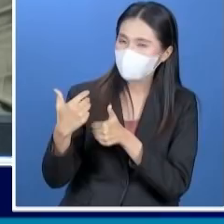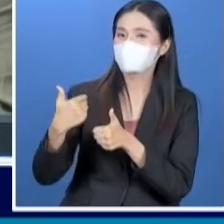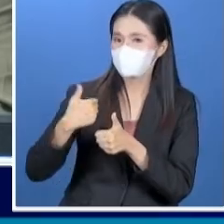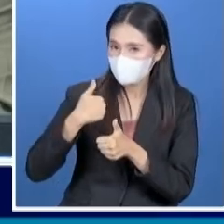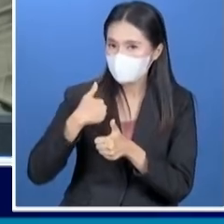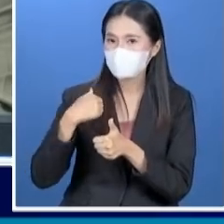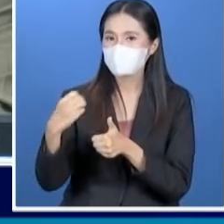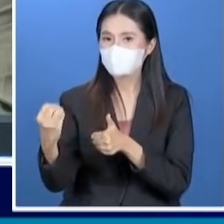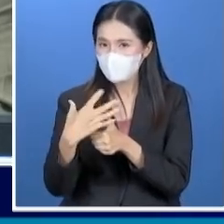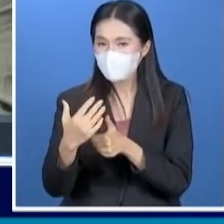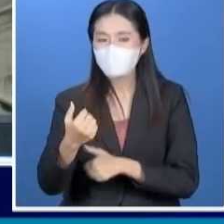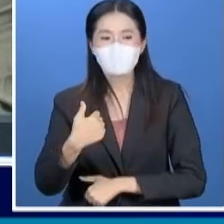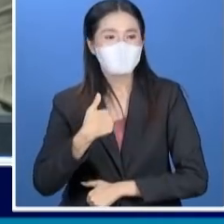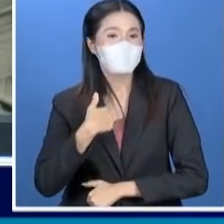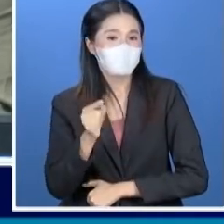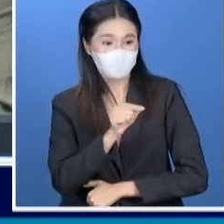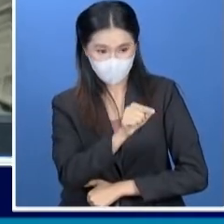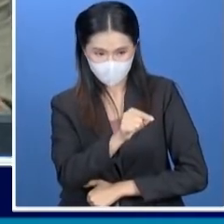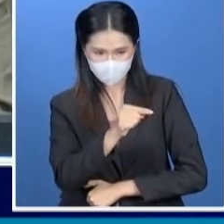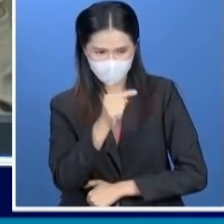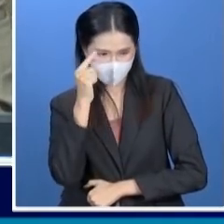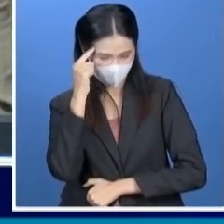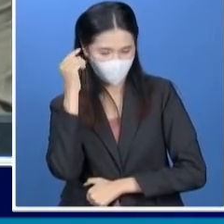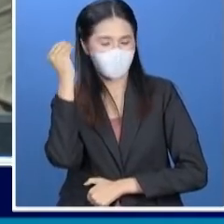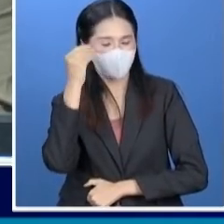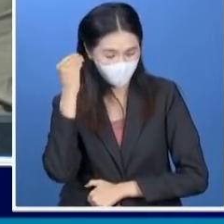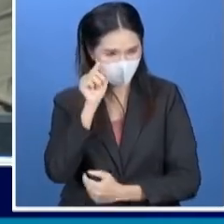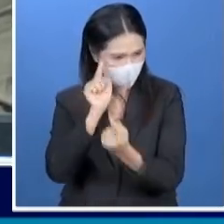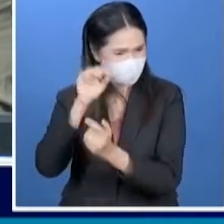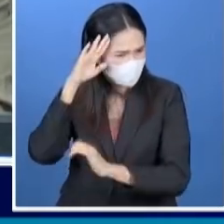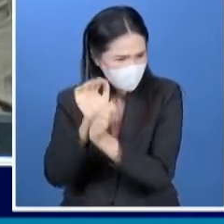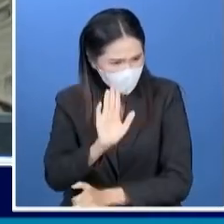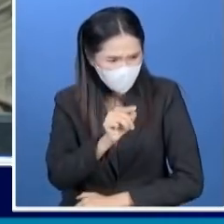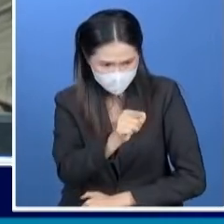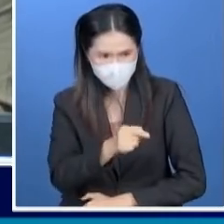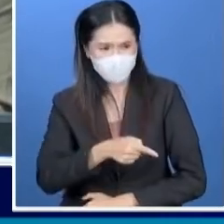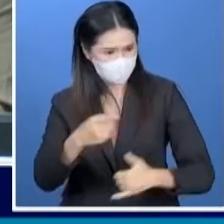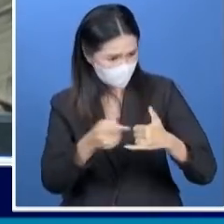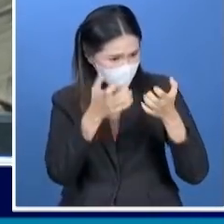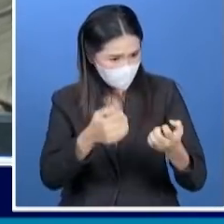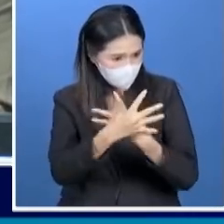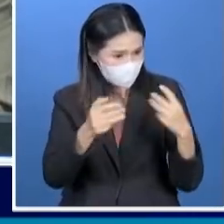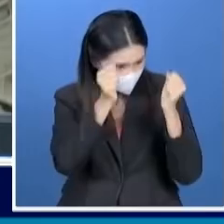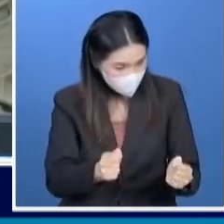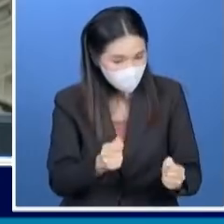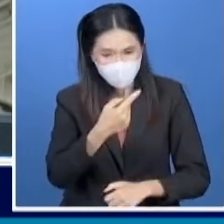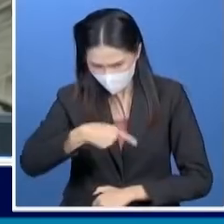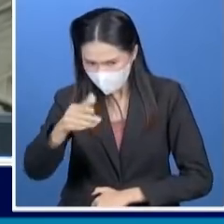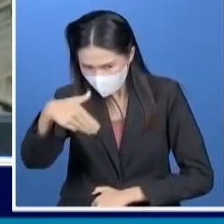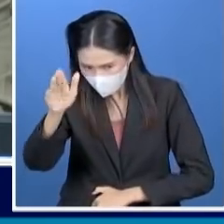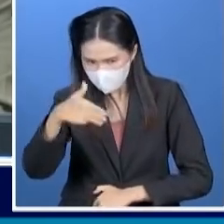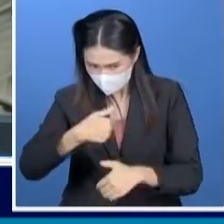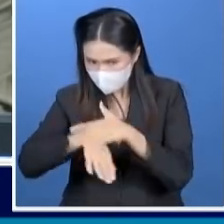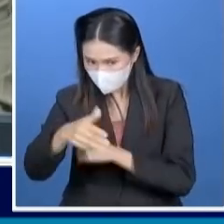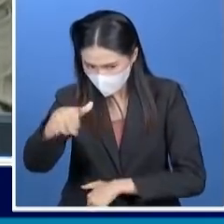ะครับว่าพวกคุณเมาอย่างเงี้ยอย่าเพิ่งไปพบตำรวจเดี๋ยวโดนโทษหนักติดคุกหมดให้ไปก่อนนั